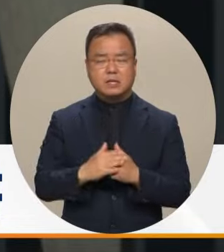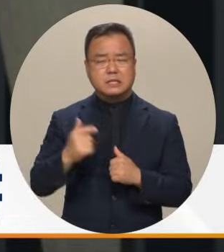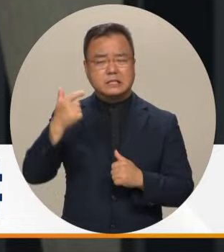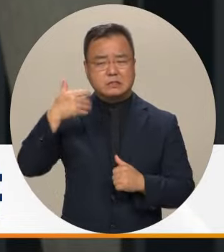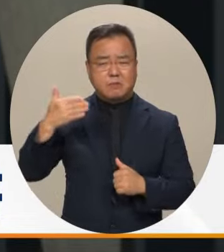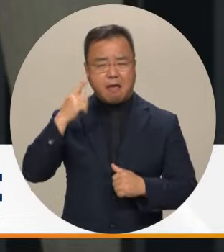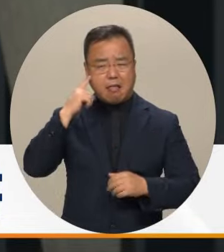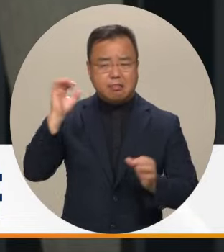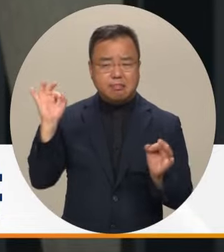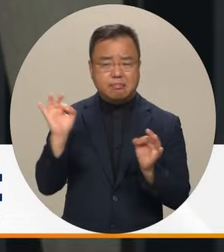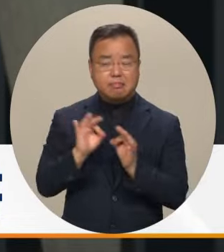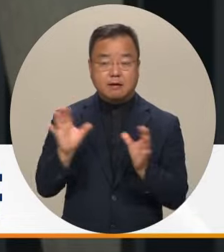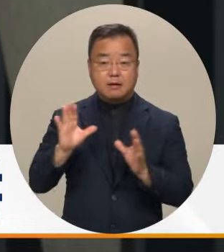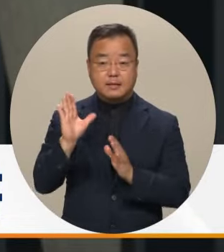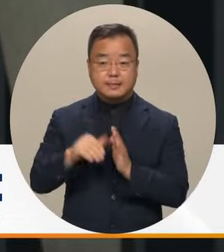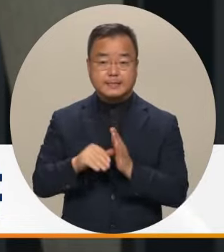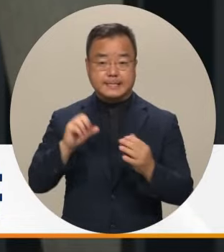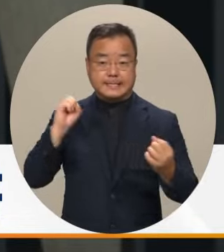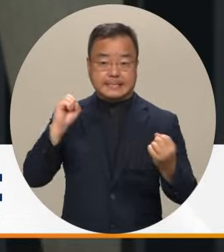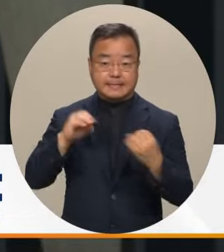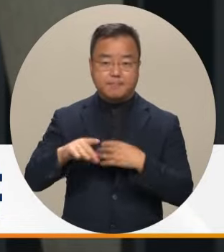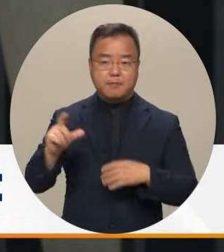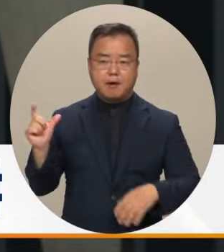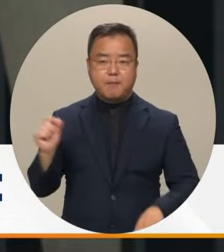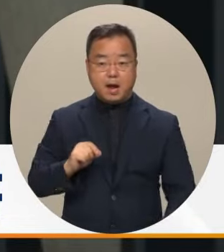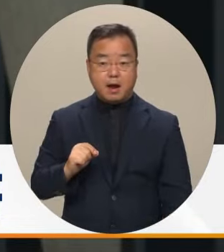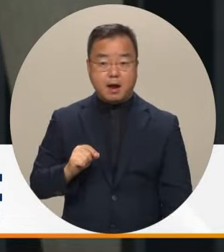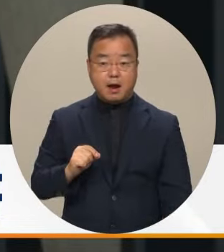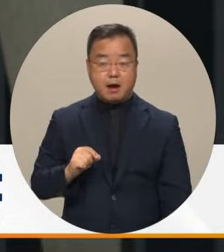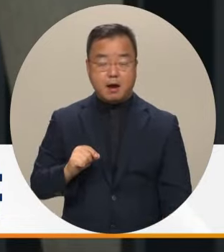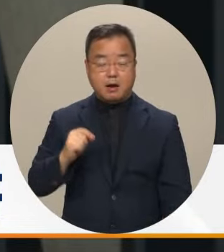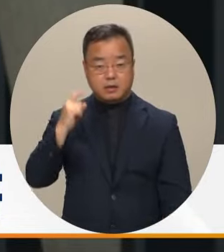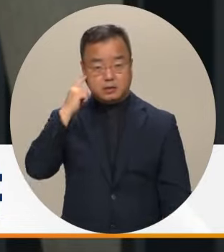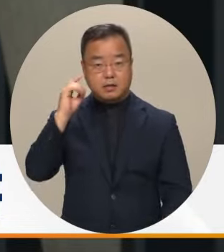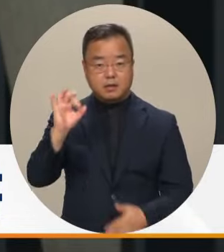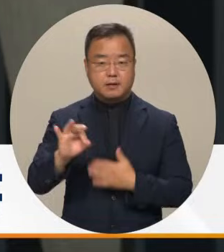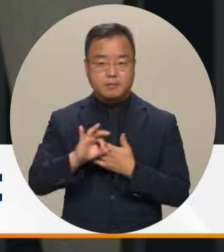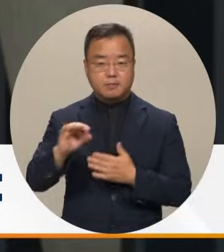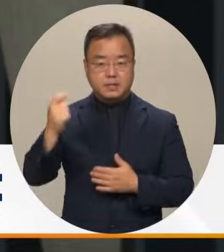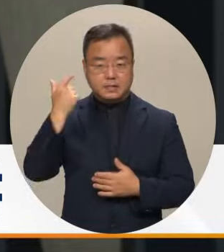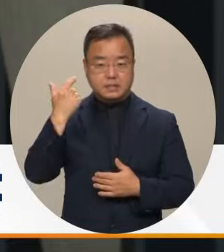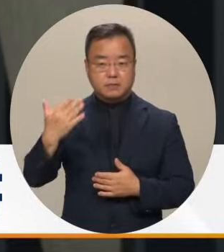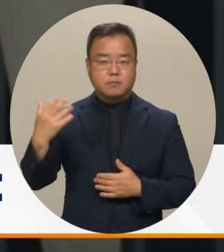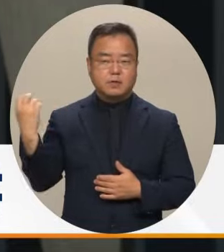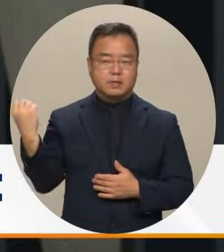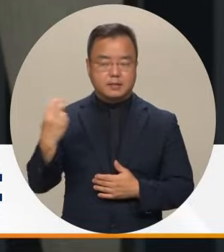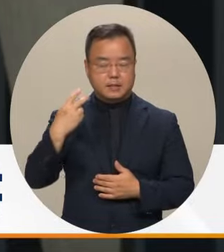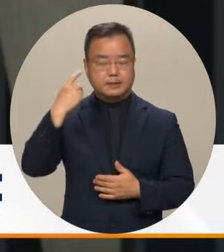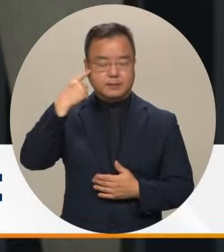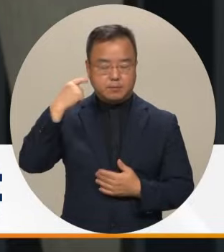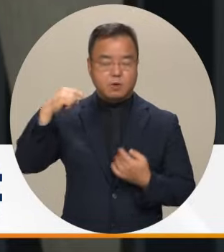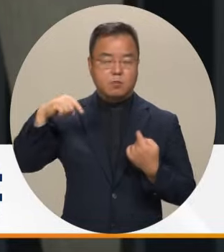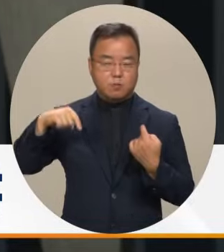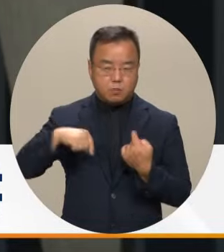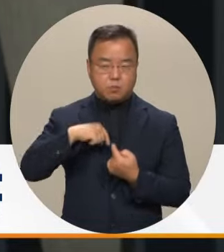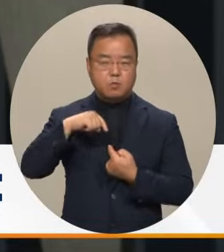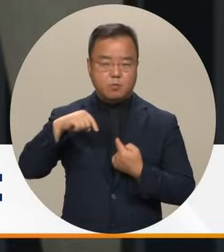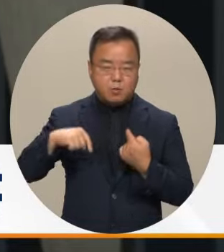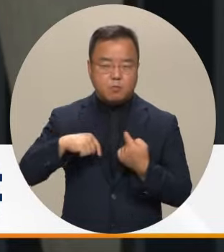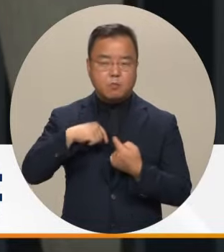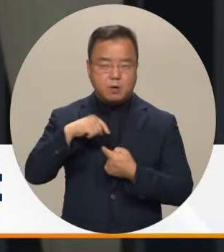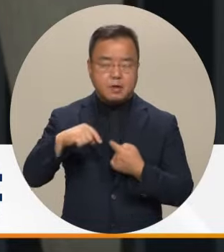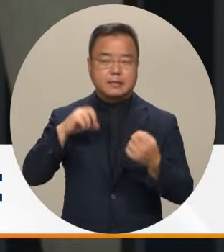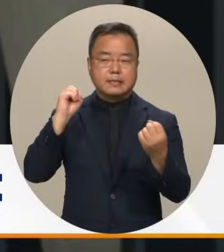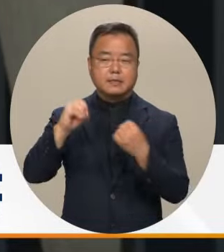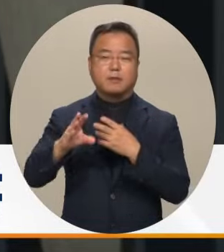못했던 것일 때 답변은 빨리 해야 되잖아요 그러면 어 그 질문을 다시 한번 대리인은 말을 하면서 답변을 정리할